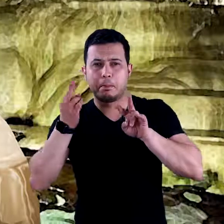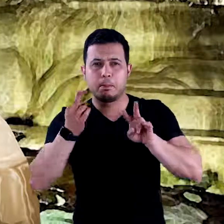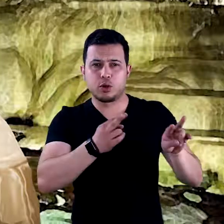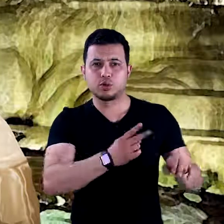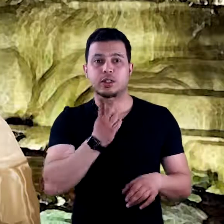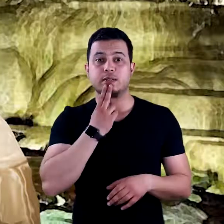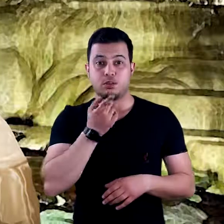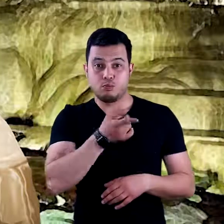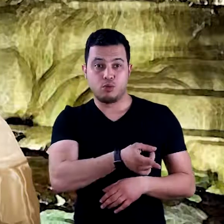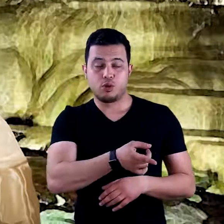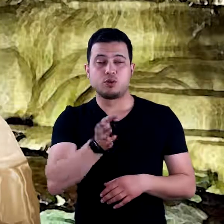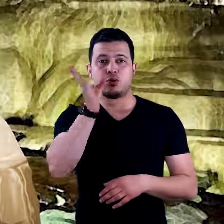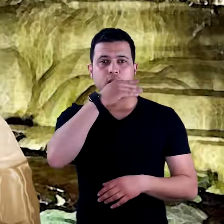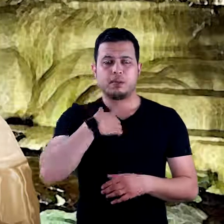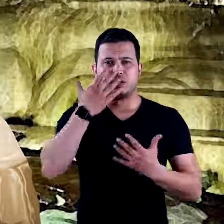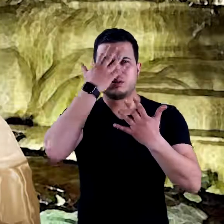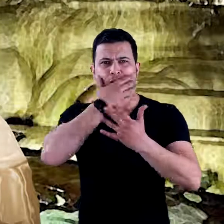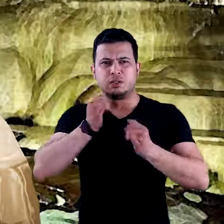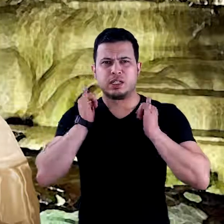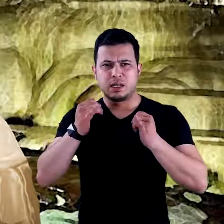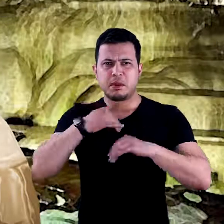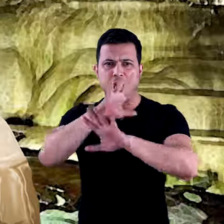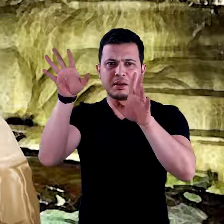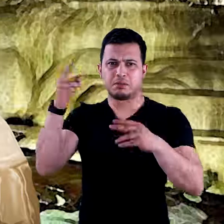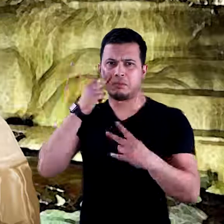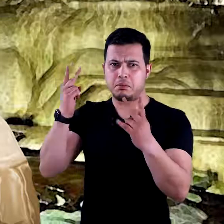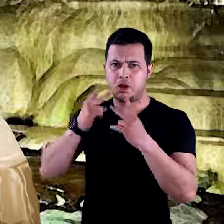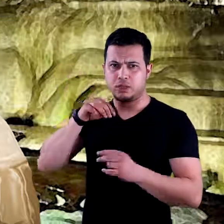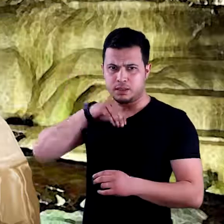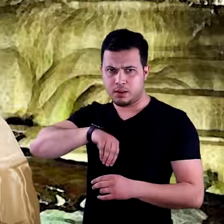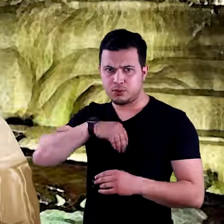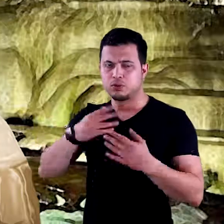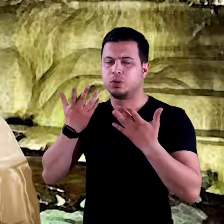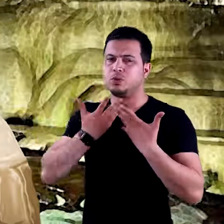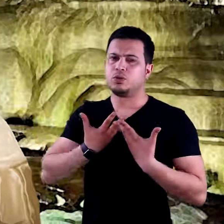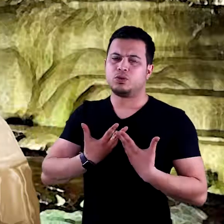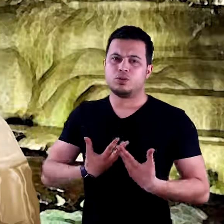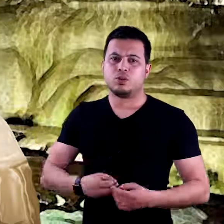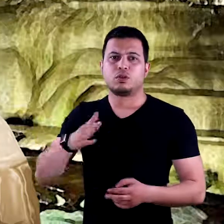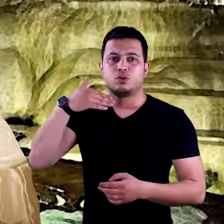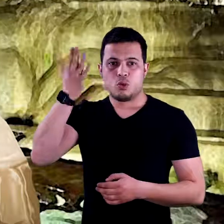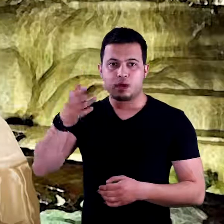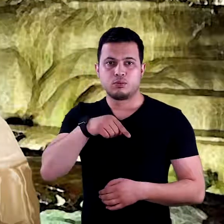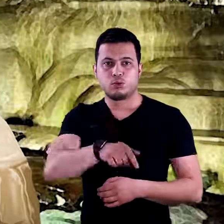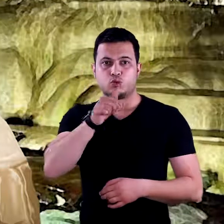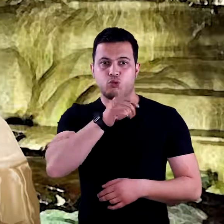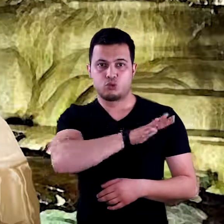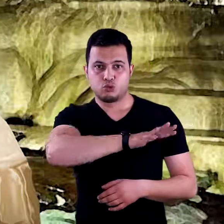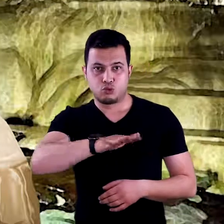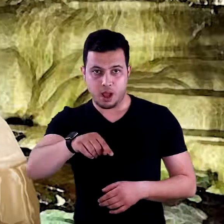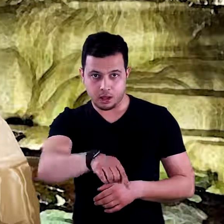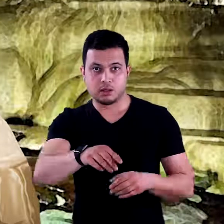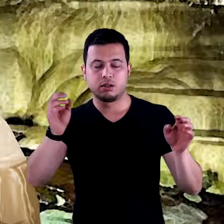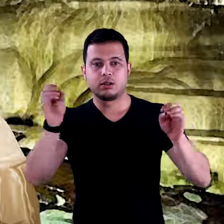Kısa herkes benim çirkinliğime bakıyor diye çok üzülmüş. Ancak bu sular sihirliymiş.